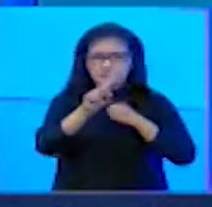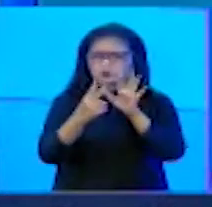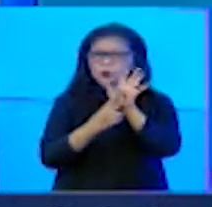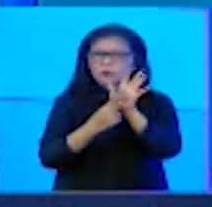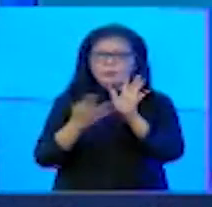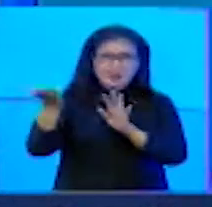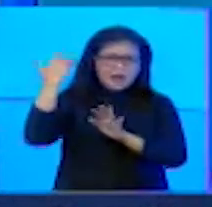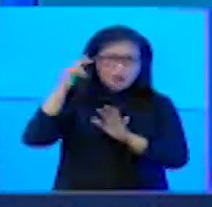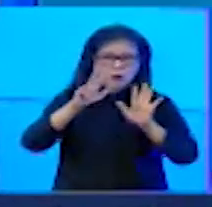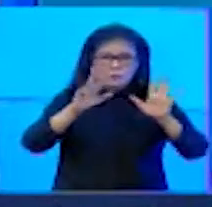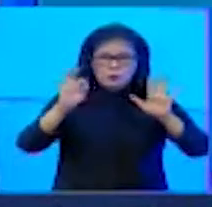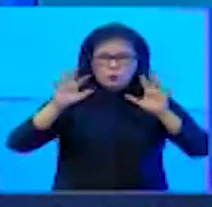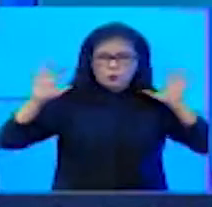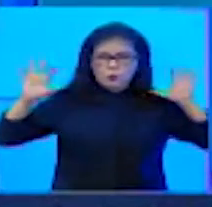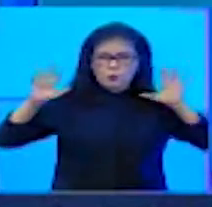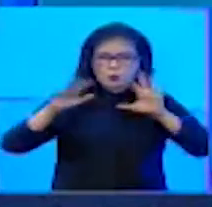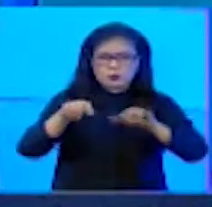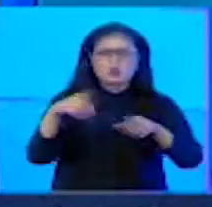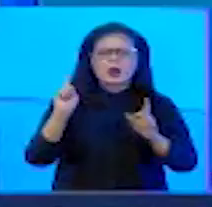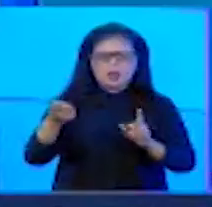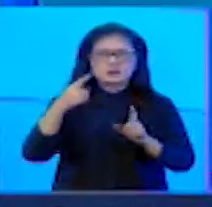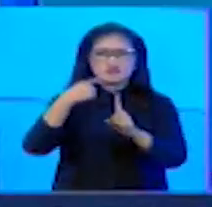Sihab dinyatakan positif COVID-19.